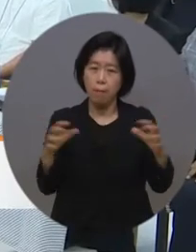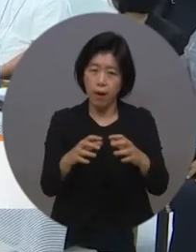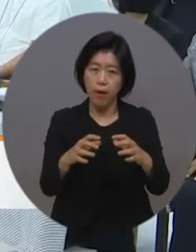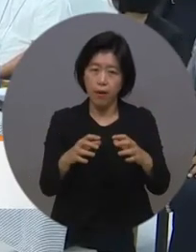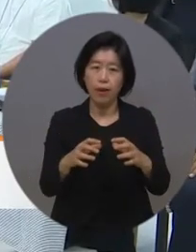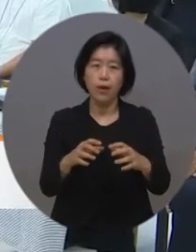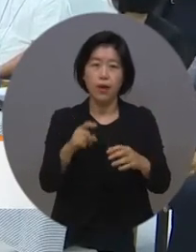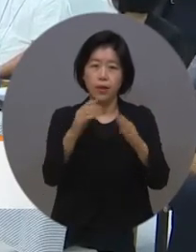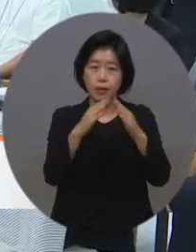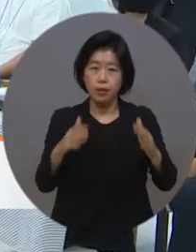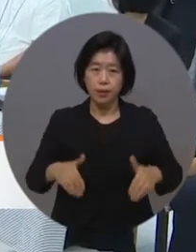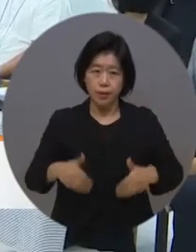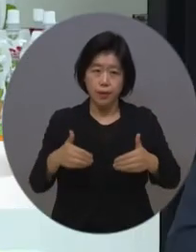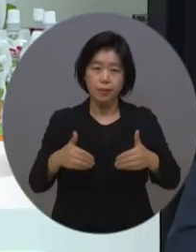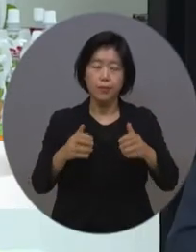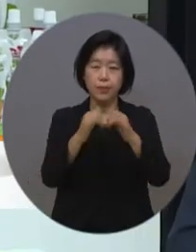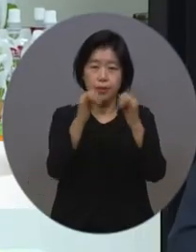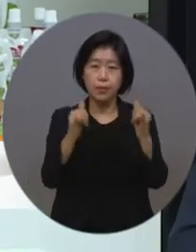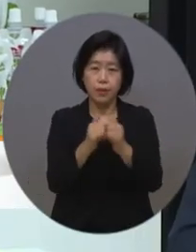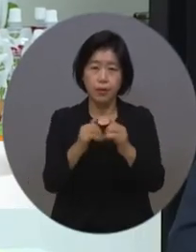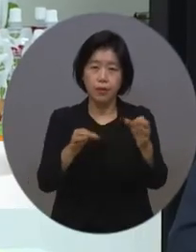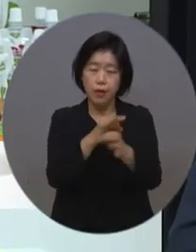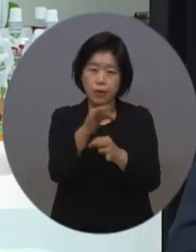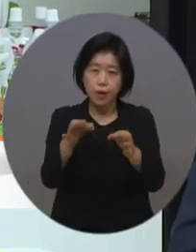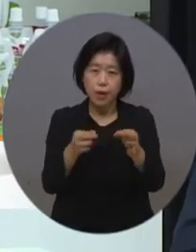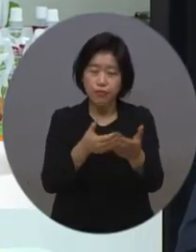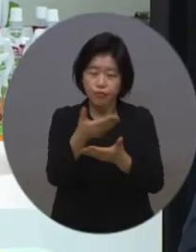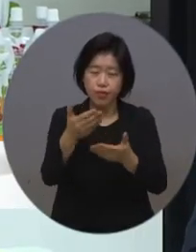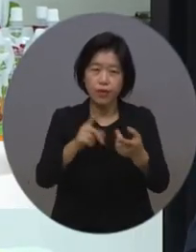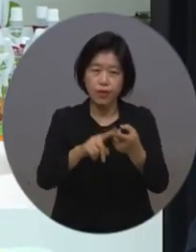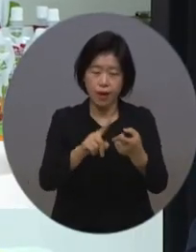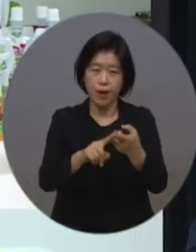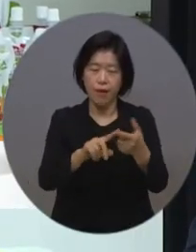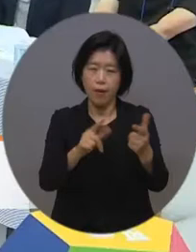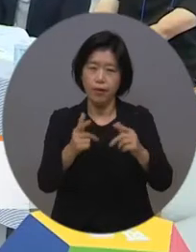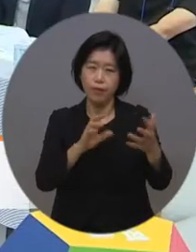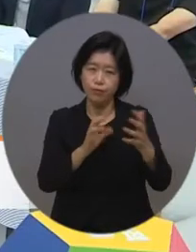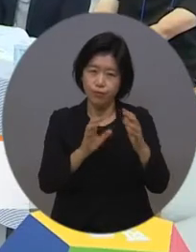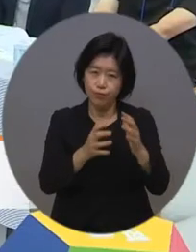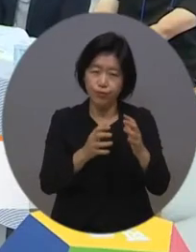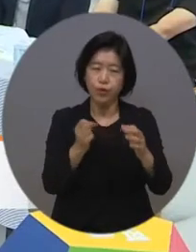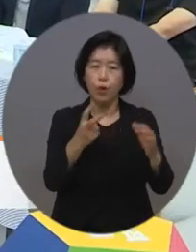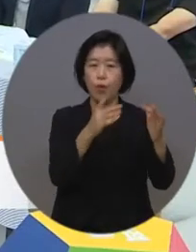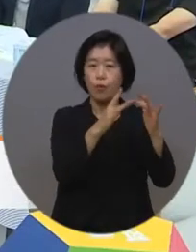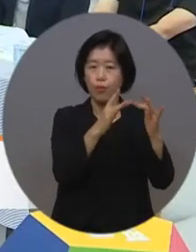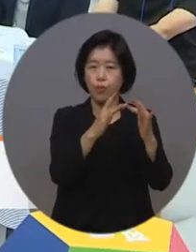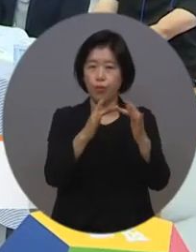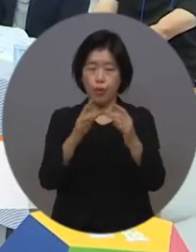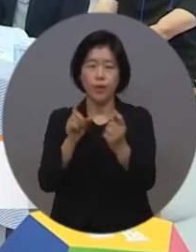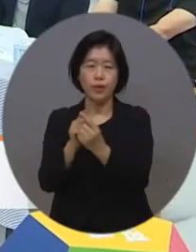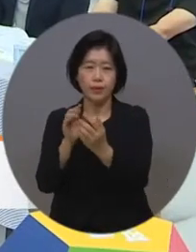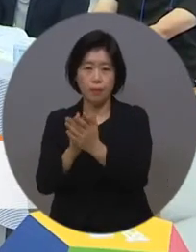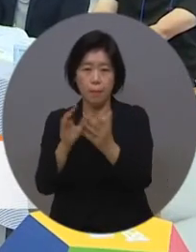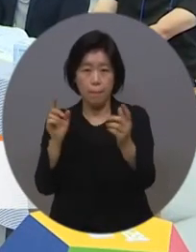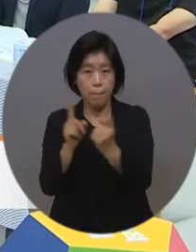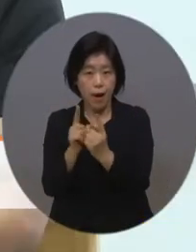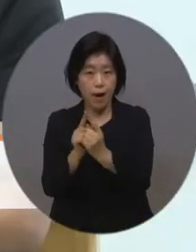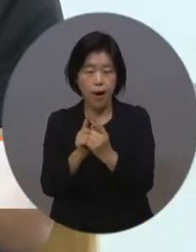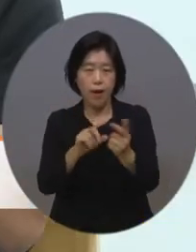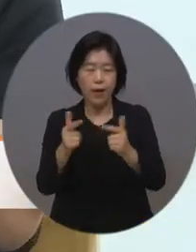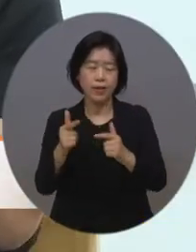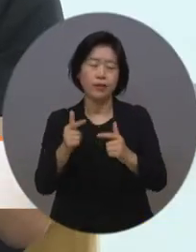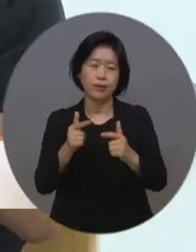경제 유통지원센터 제품 관람과 온 오프라인 현장 간담회, 바이소셜 실천 다짐 등